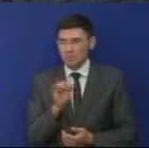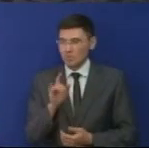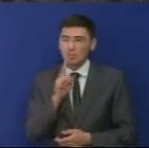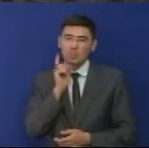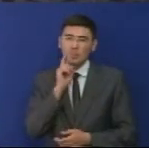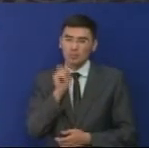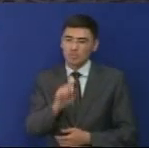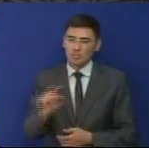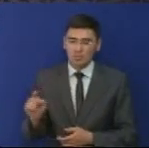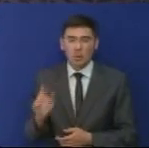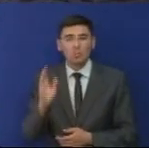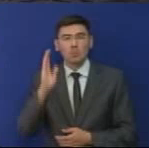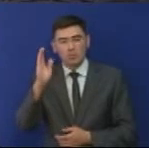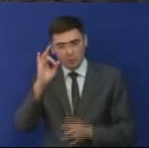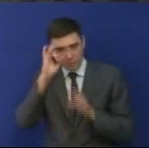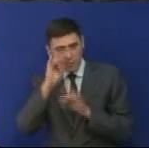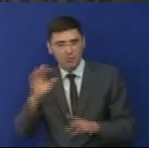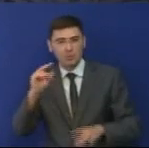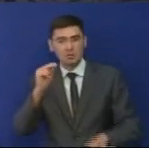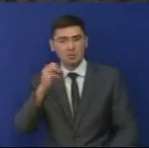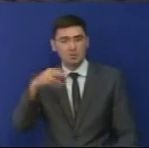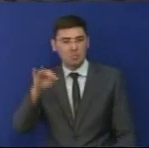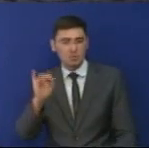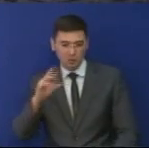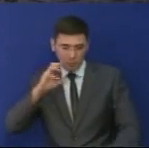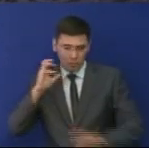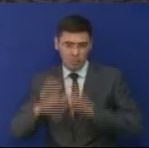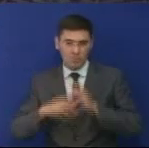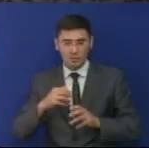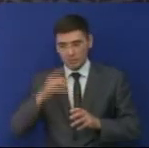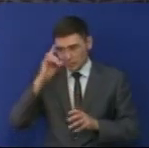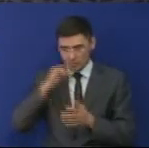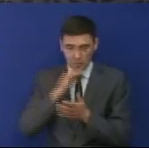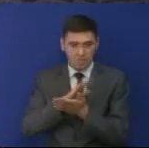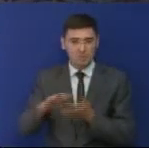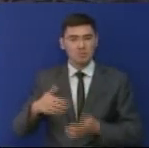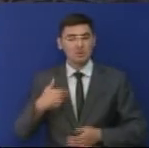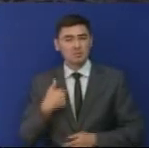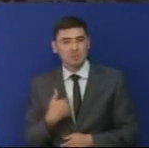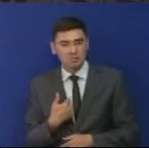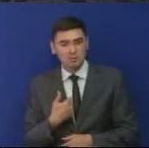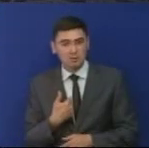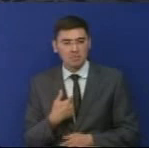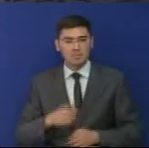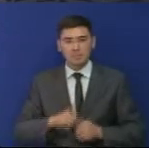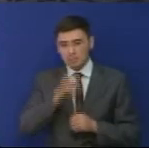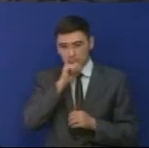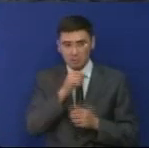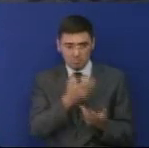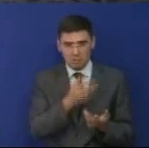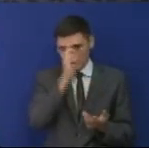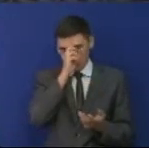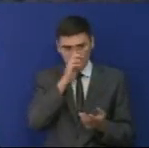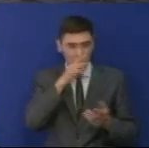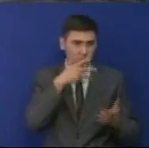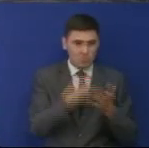молодежи, которая заявит о себе на весь мир, что они были именно казахстанцами. Все это благодаря нашей суверенной стране,